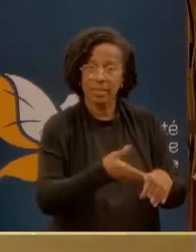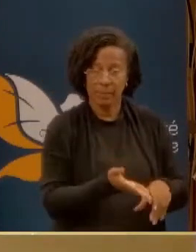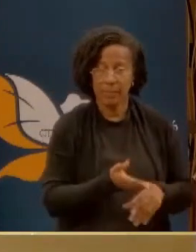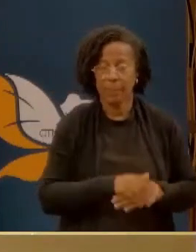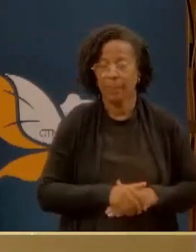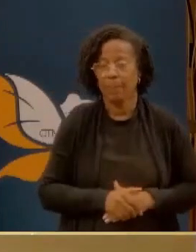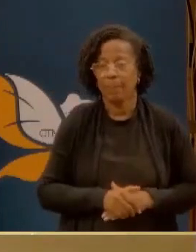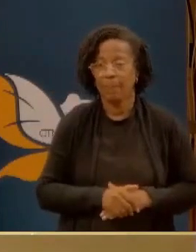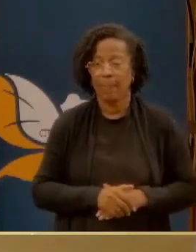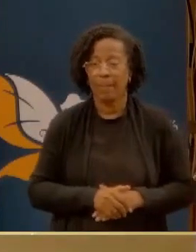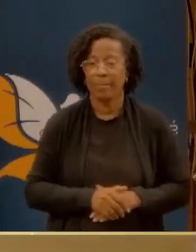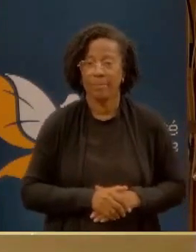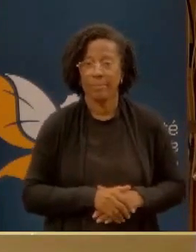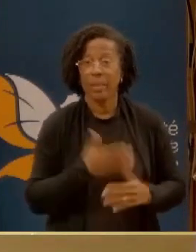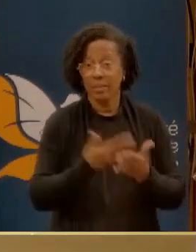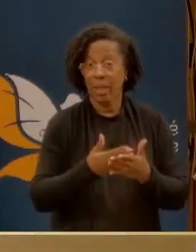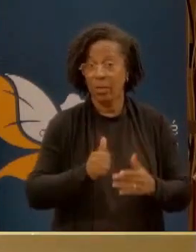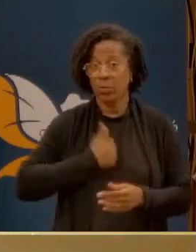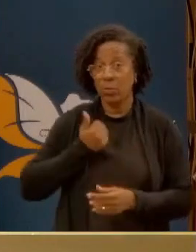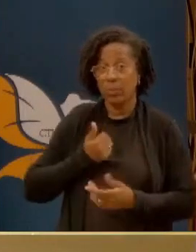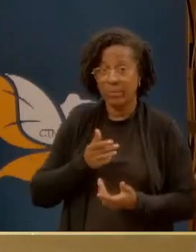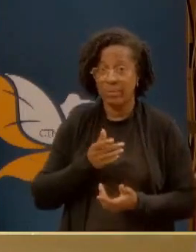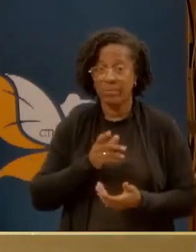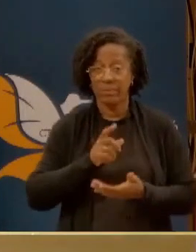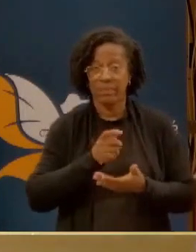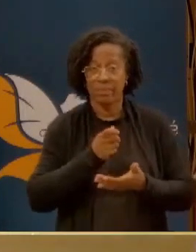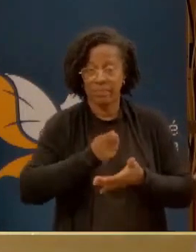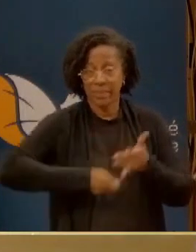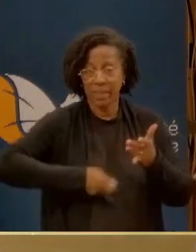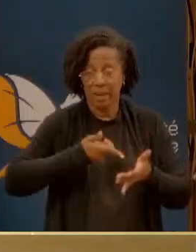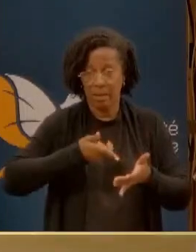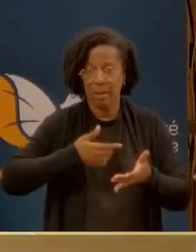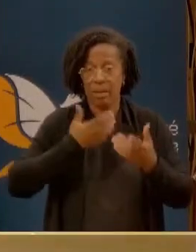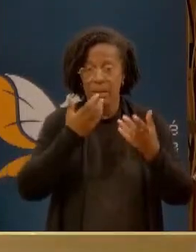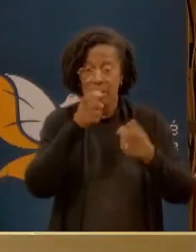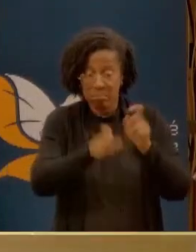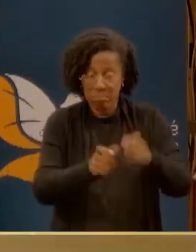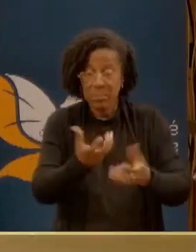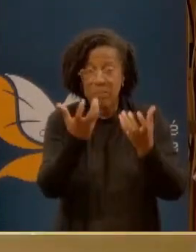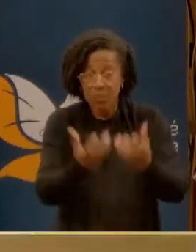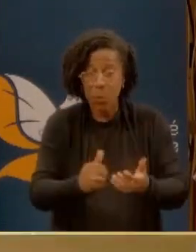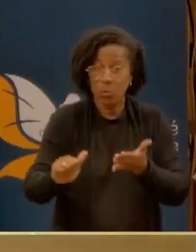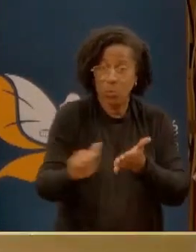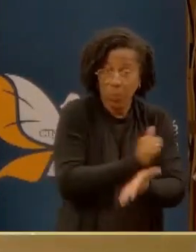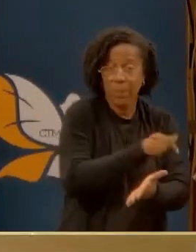Donc c'est l'autonomie fiscale. Et il me semble donc il y en a qui veulent supprimer